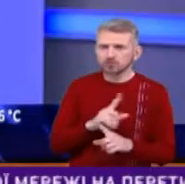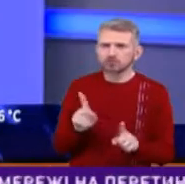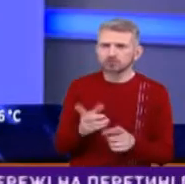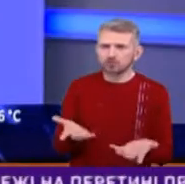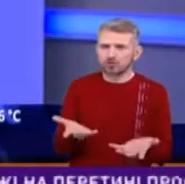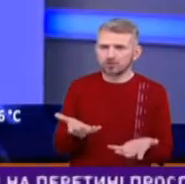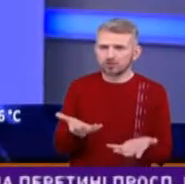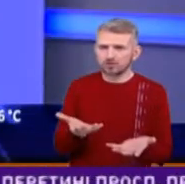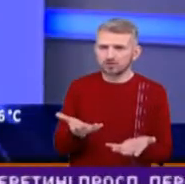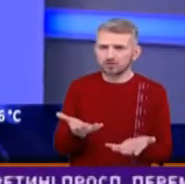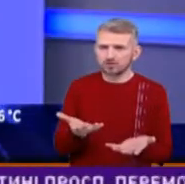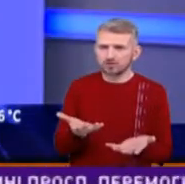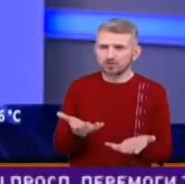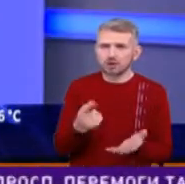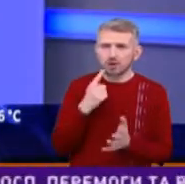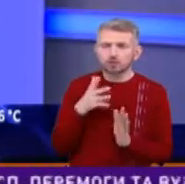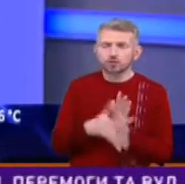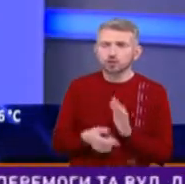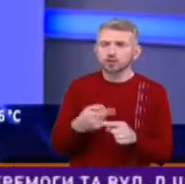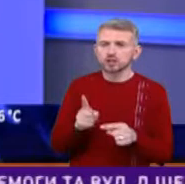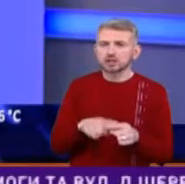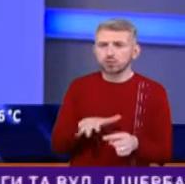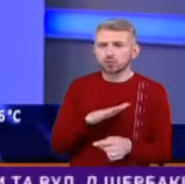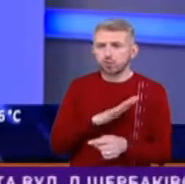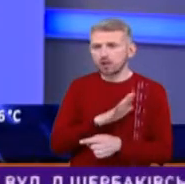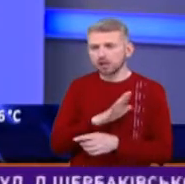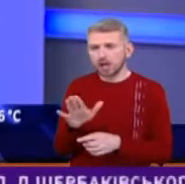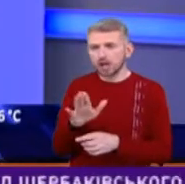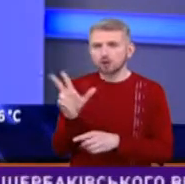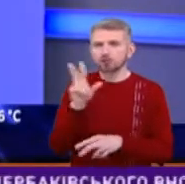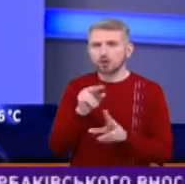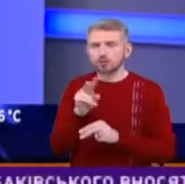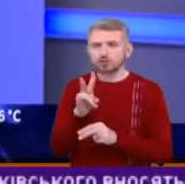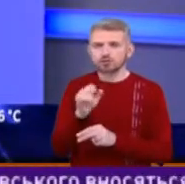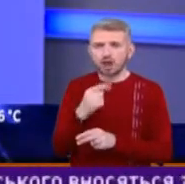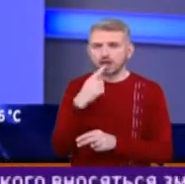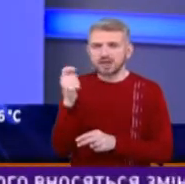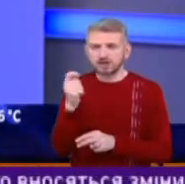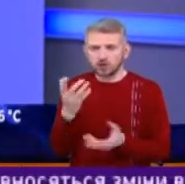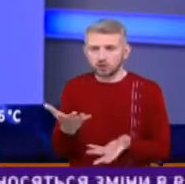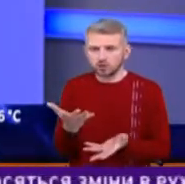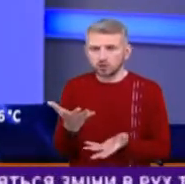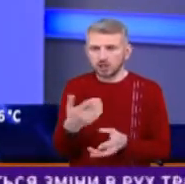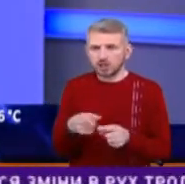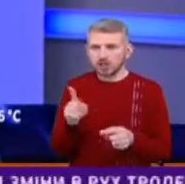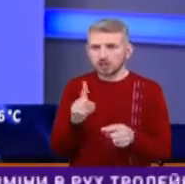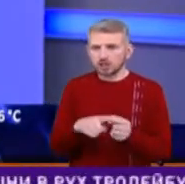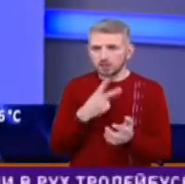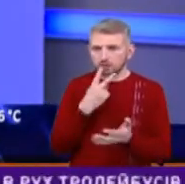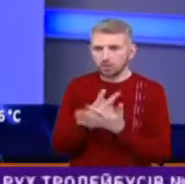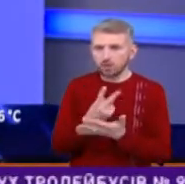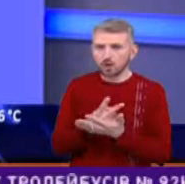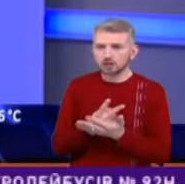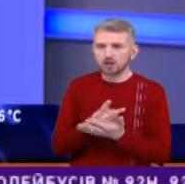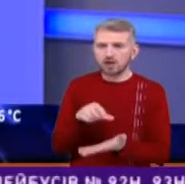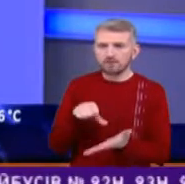Це ж, зрозуміло, що це було не з розрахунком на неділю. а це показ чи